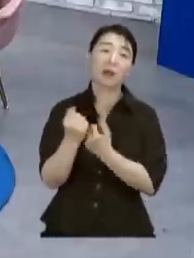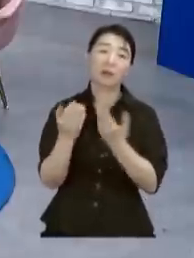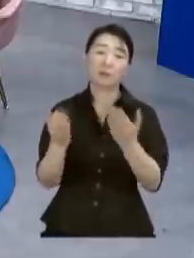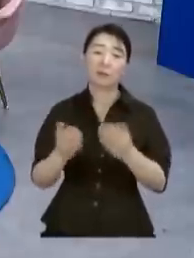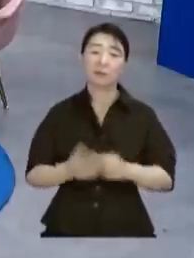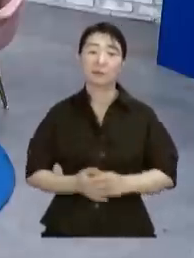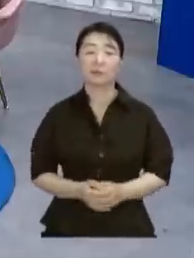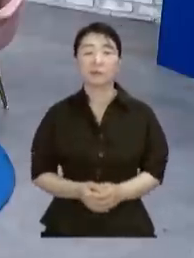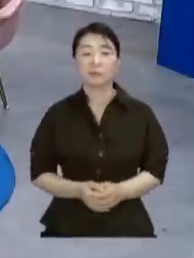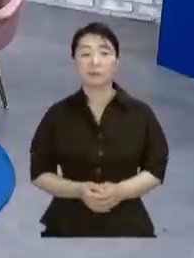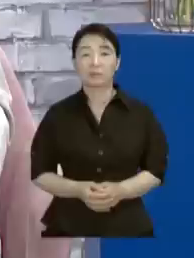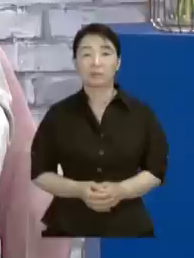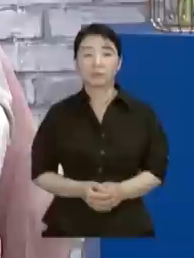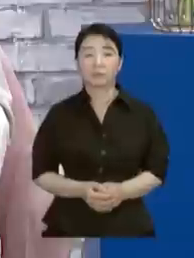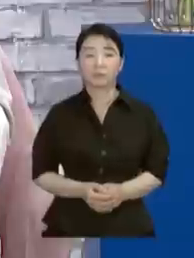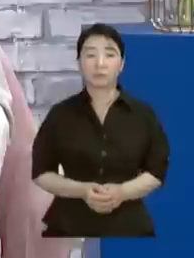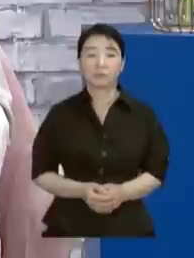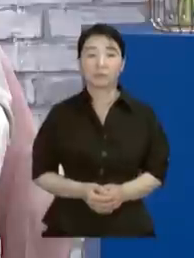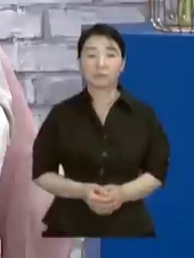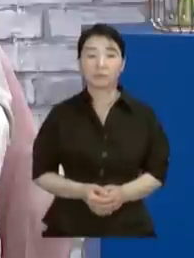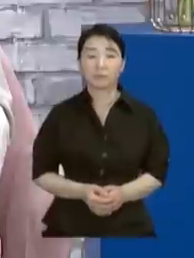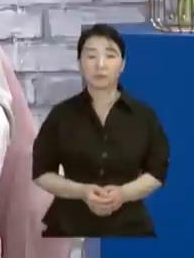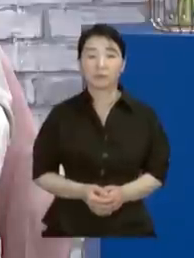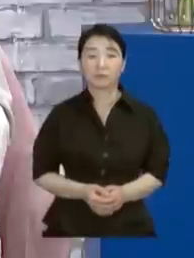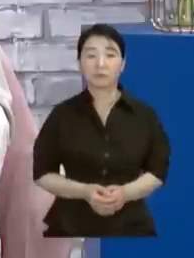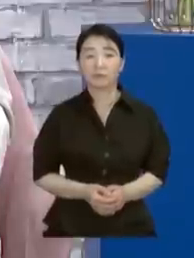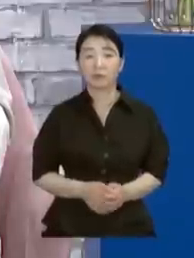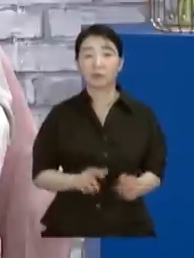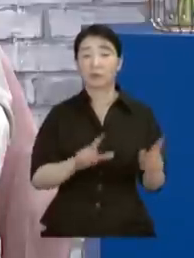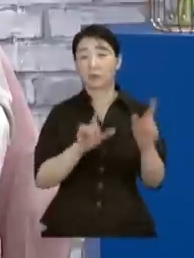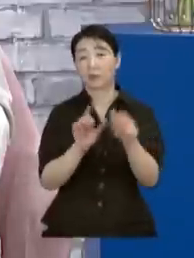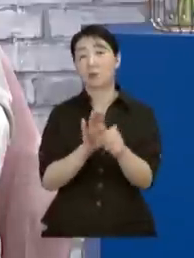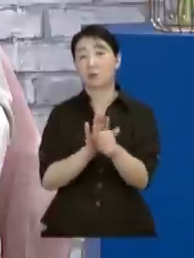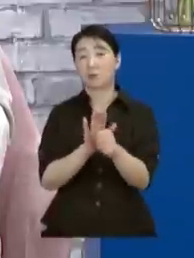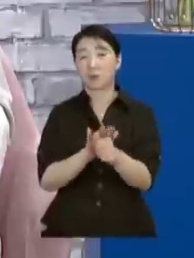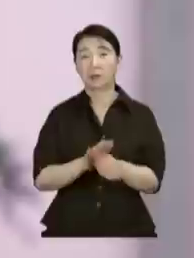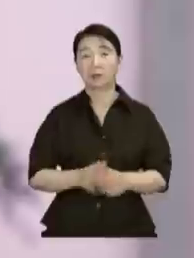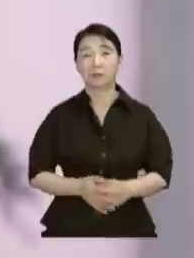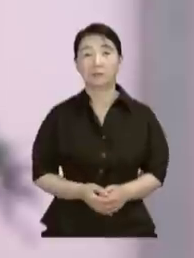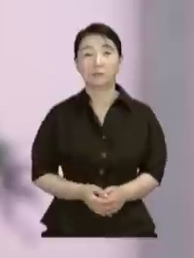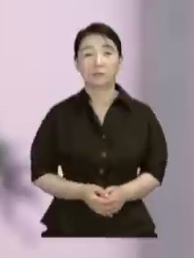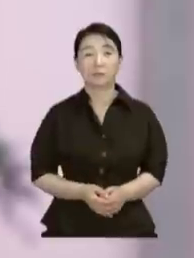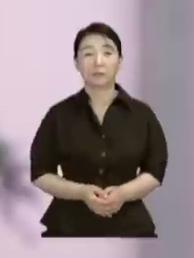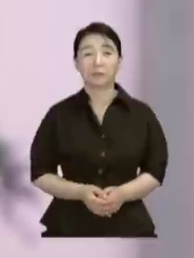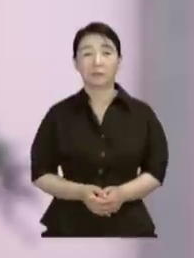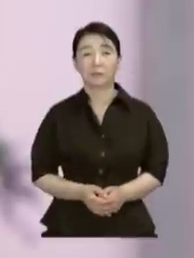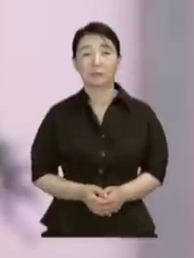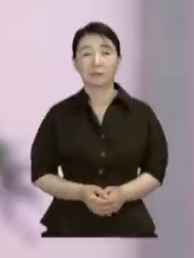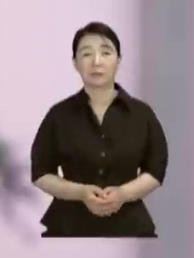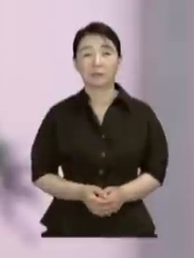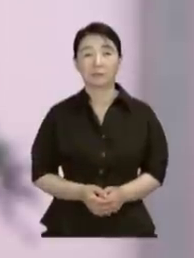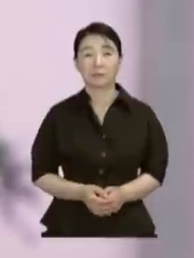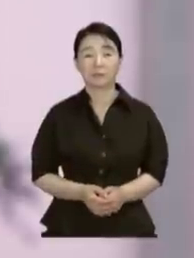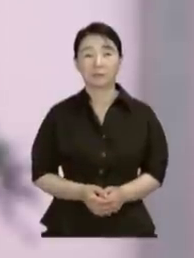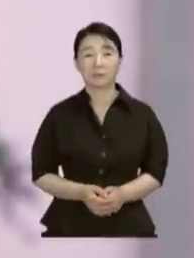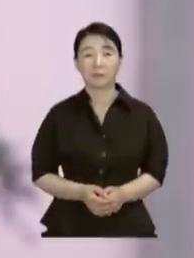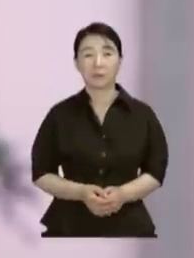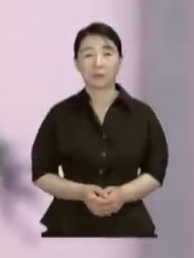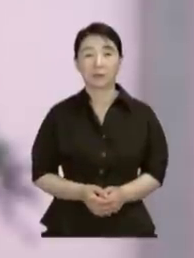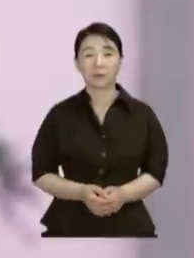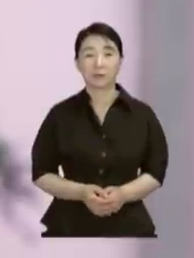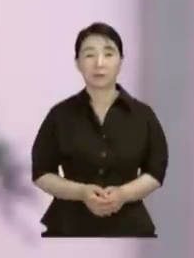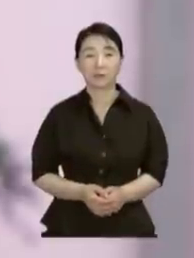이걸 갖다가 다 일일이 다 알려주는 거군요. 네, 하나하나 알려주고 생활을 도와주고 그렇게 하면서 이제 우리